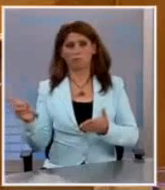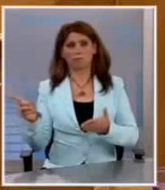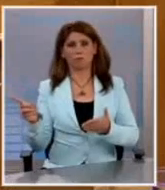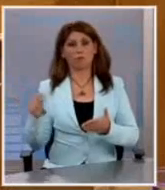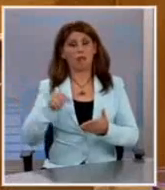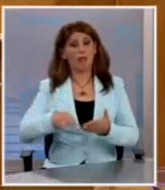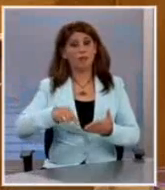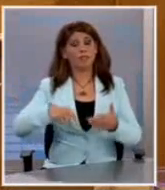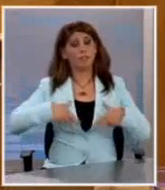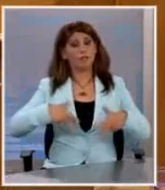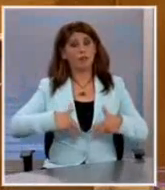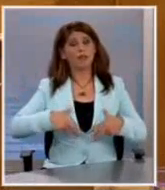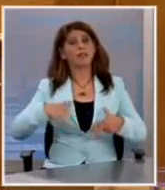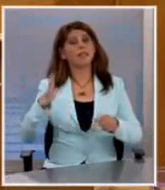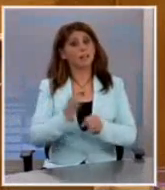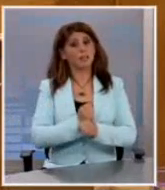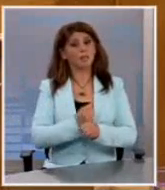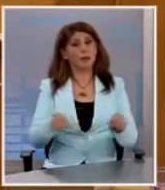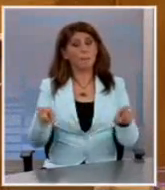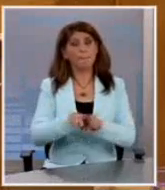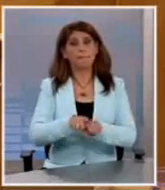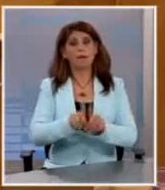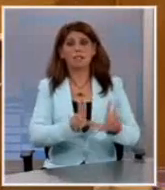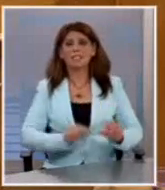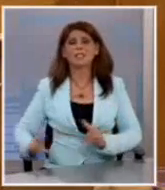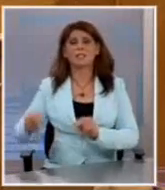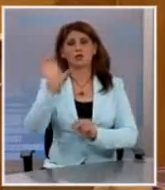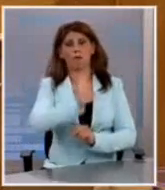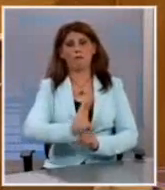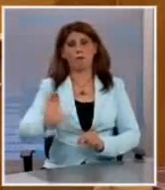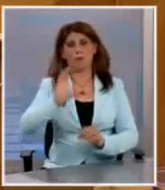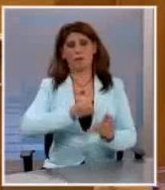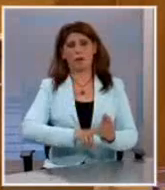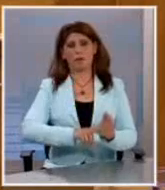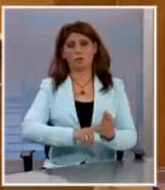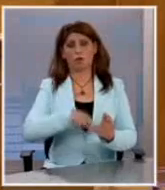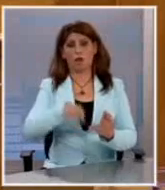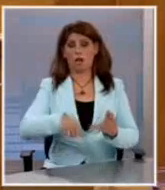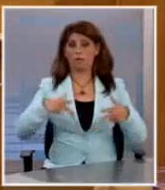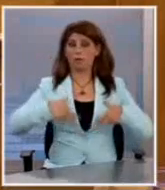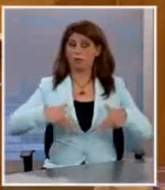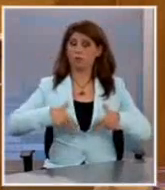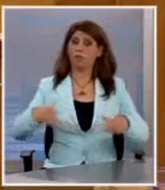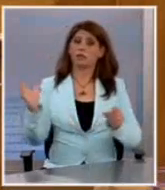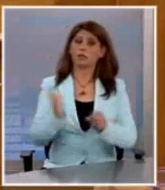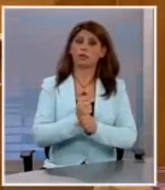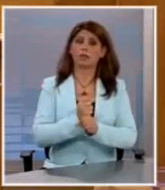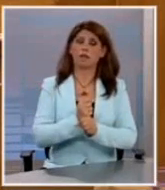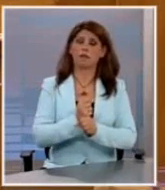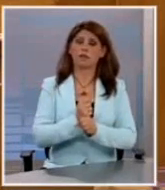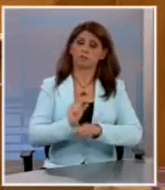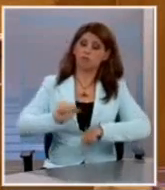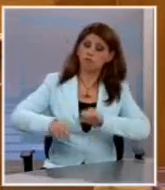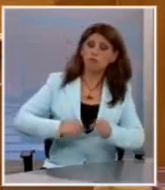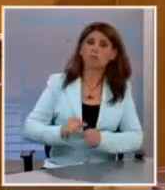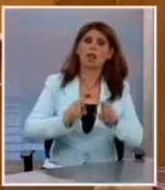Αυτή η κυβέρνηση κατάφερε να πάρει μαζί της το σύνολο της Ευρωπαϊκής Ένωσης. Αυτή η κυβέρνηση κατάφερε να